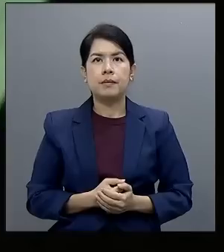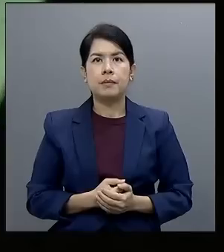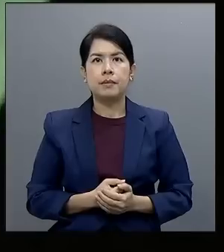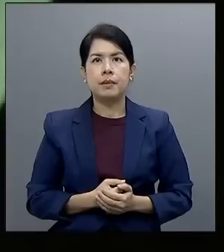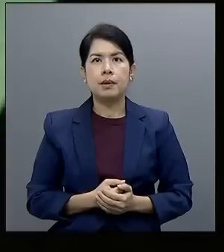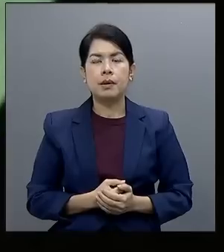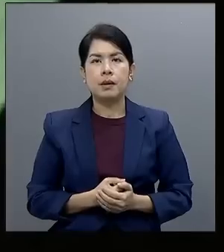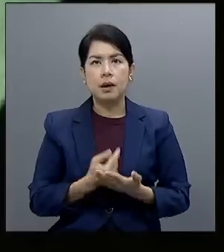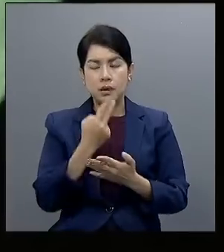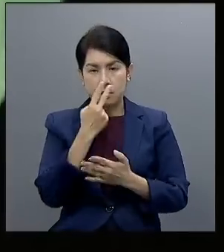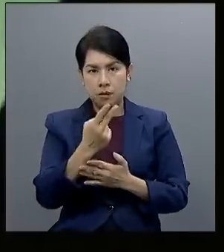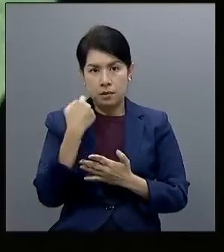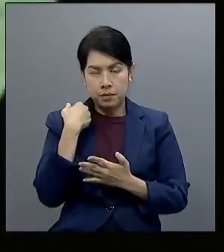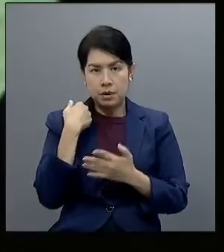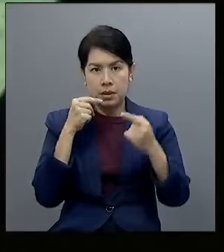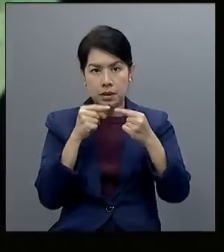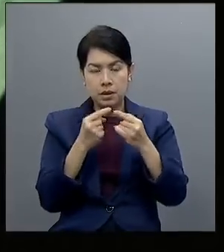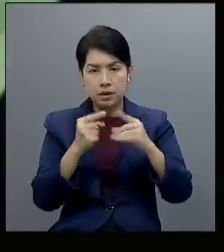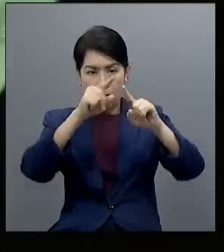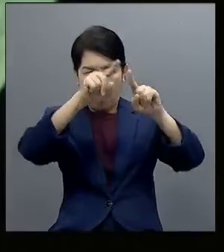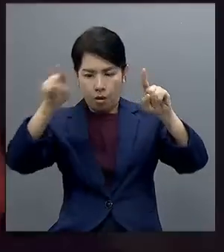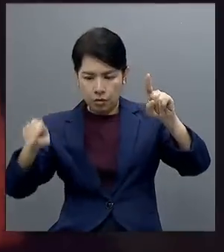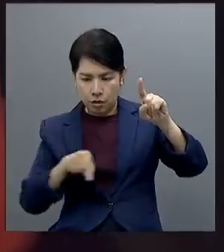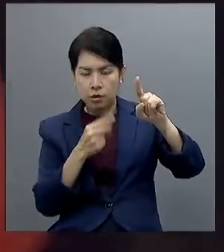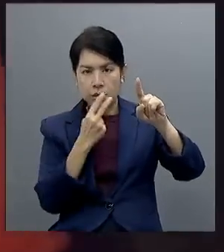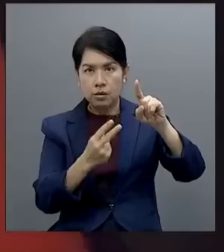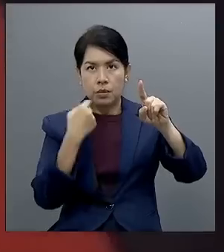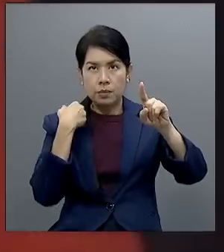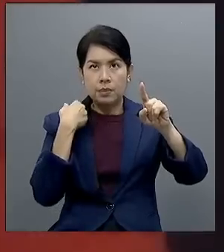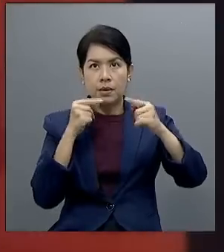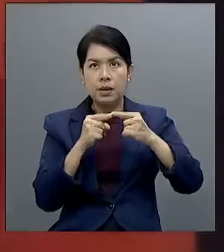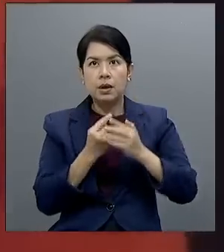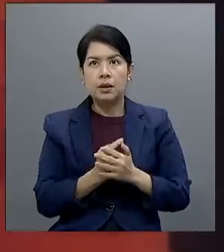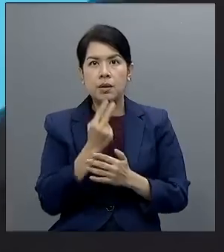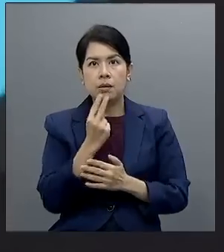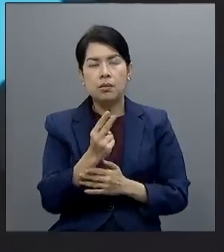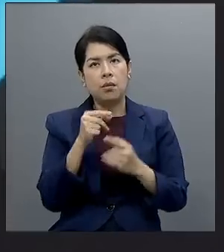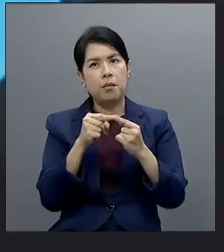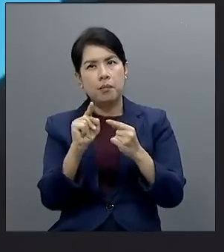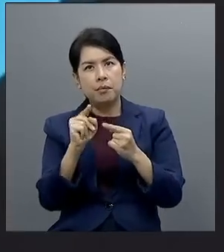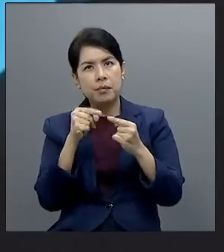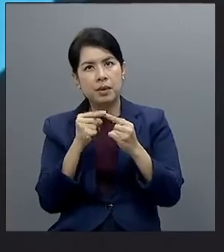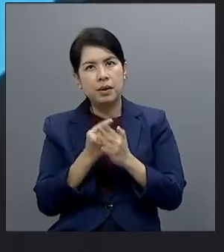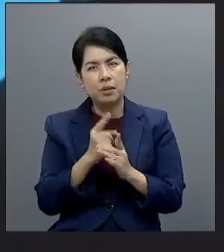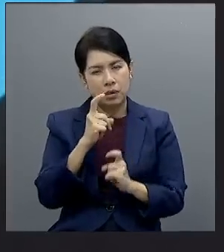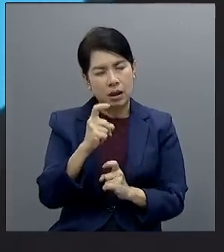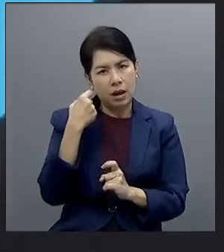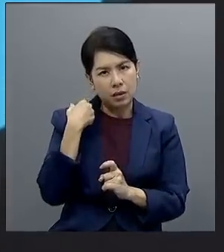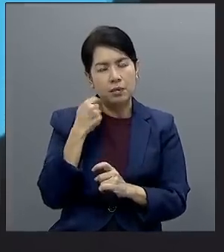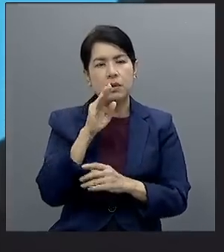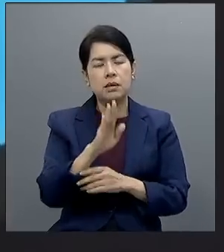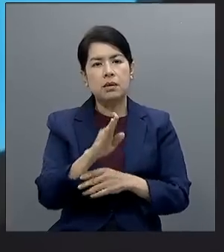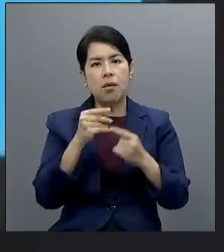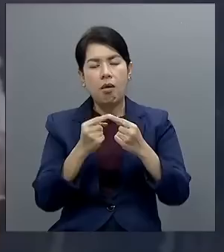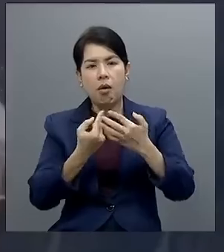ช่องสำหรับชมวิวเรือนอกเรือช่องนี้นะคะอาจจะกลายมาเป็นจุดที่เปราะบางที่สุดของเรือไททันก็เป็นได้ค่ะ